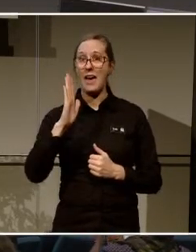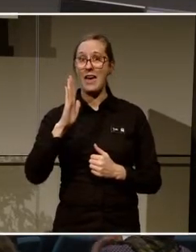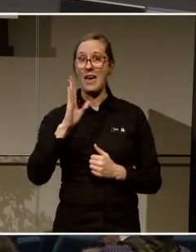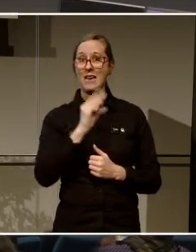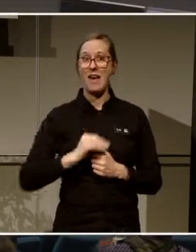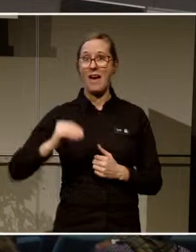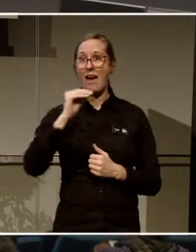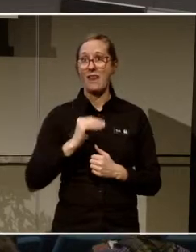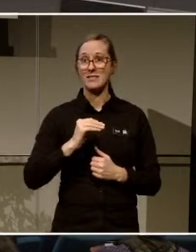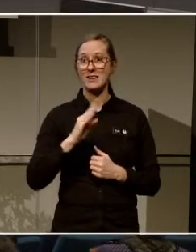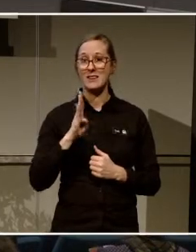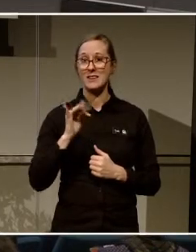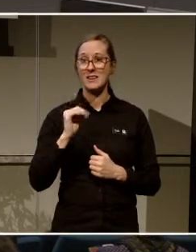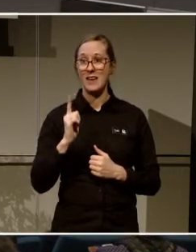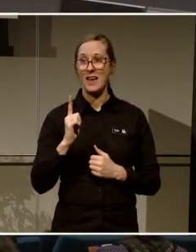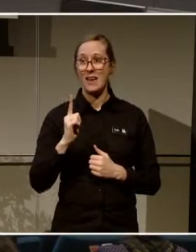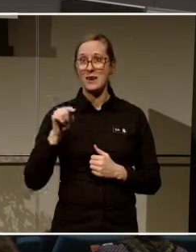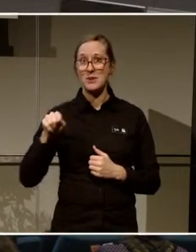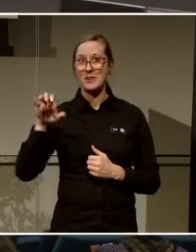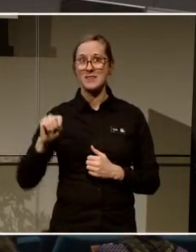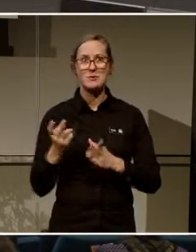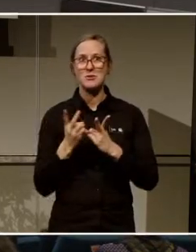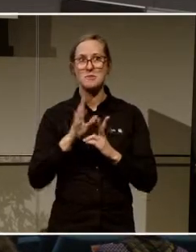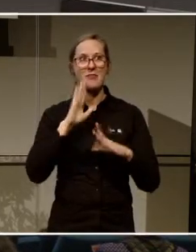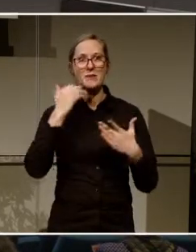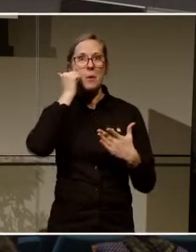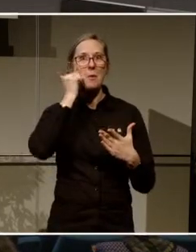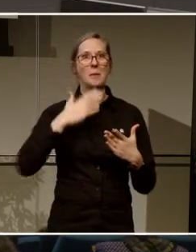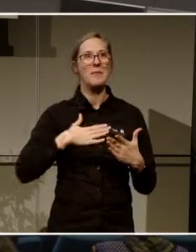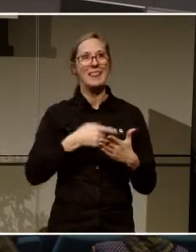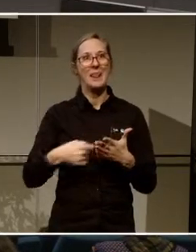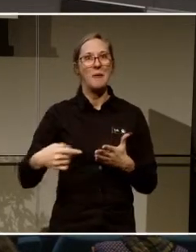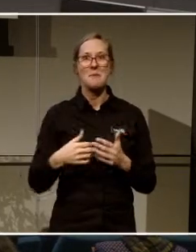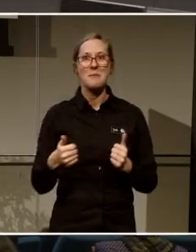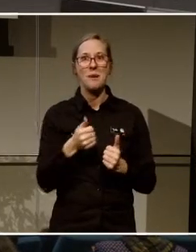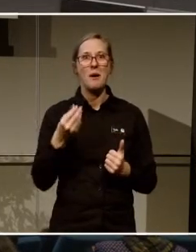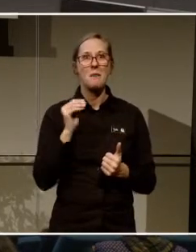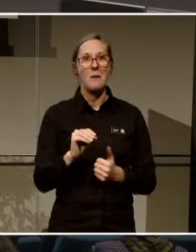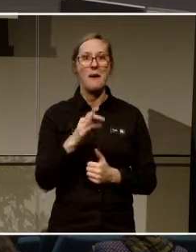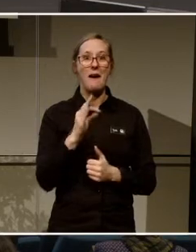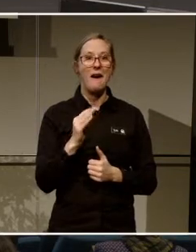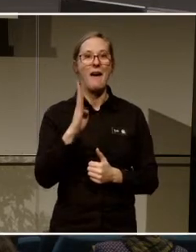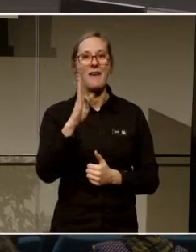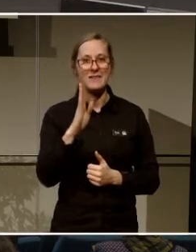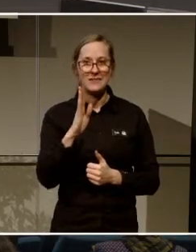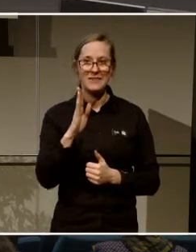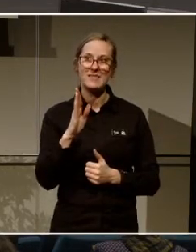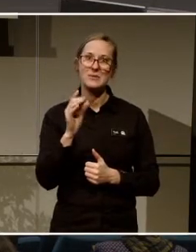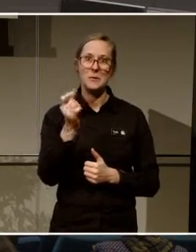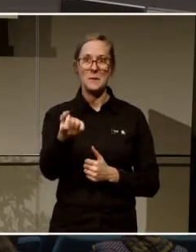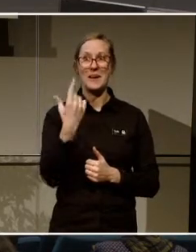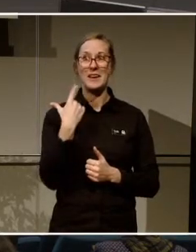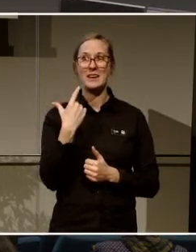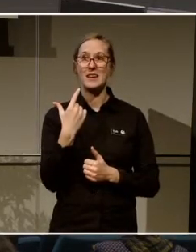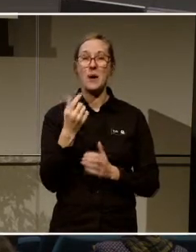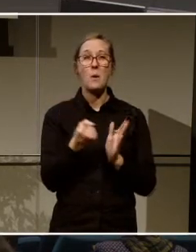hej@digidel.se kan man skriva. Man behöver inte ens kunna mitt namn, bara hej@digidel.se. För mitt tips till er är, om ni har fått